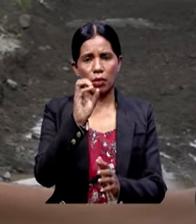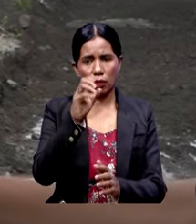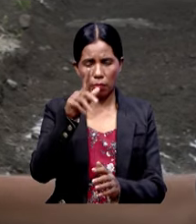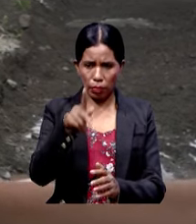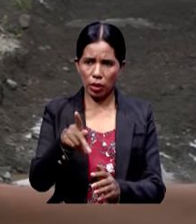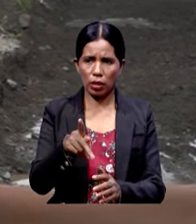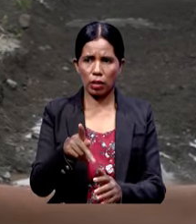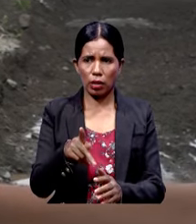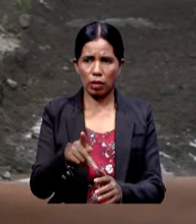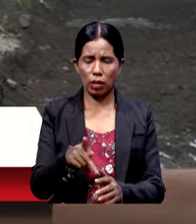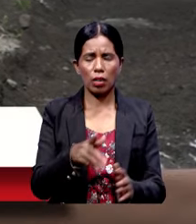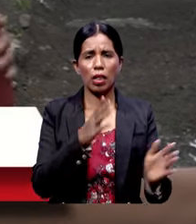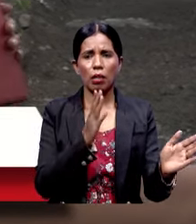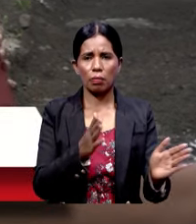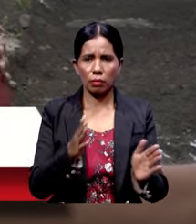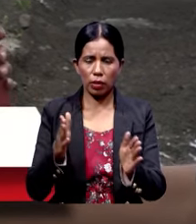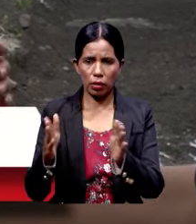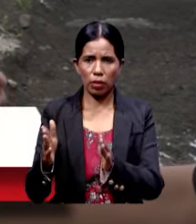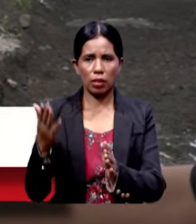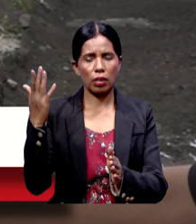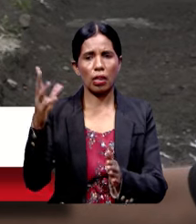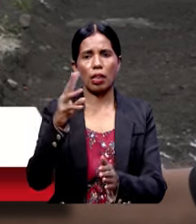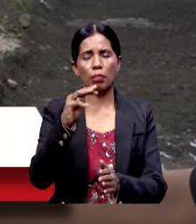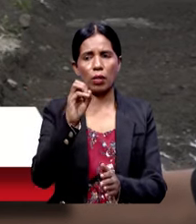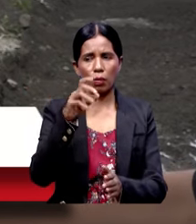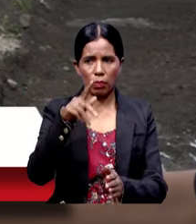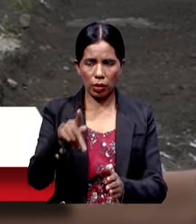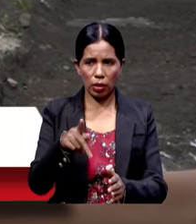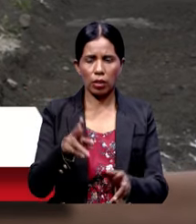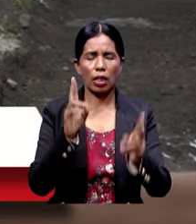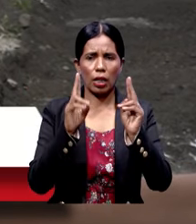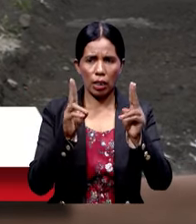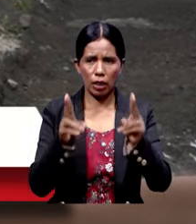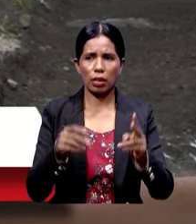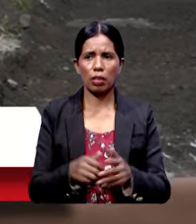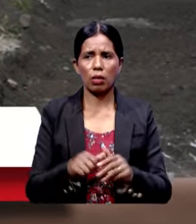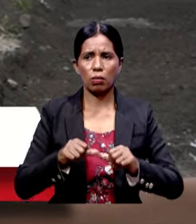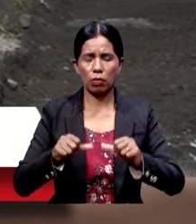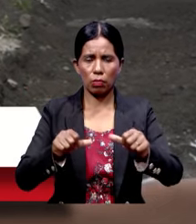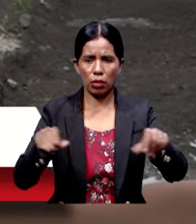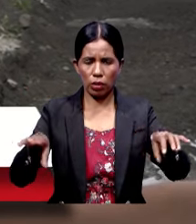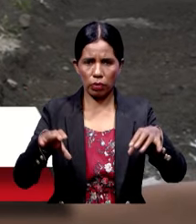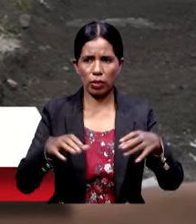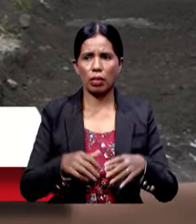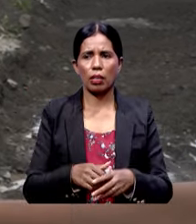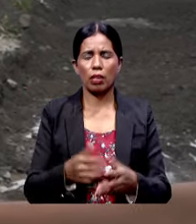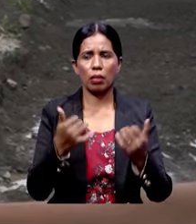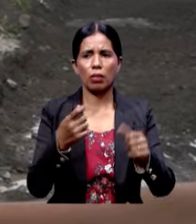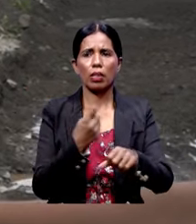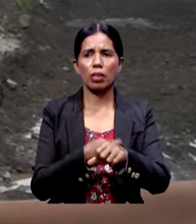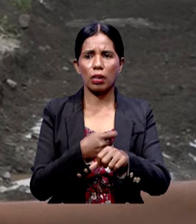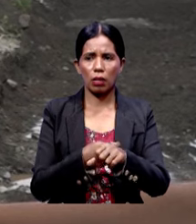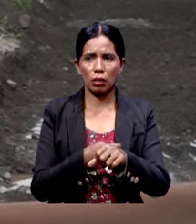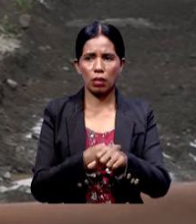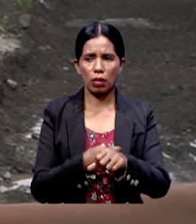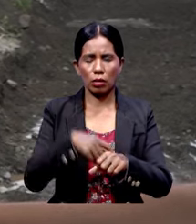Kata ini prosesu di overs publik rupanya aslera lalai para kontinua servisu. Se agora e tempo o